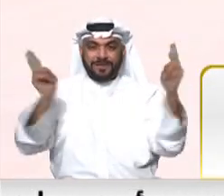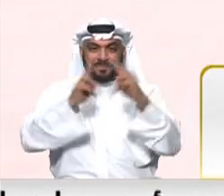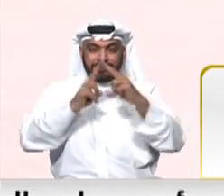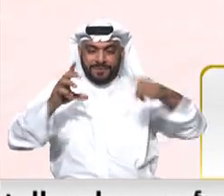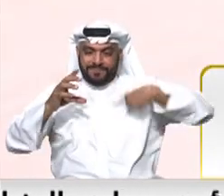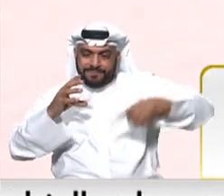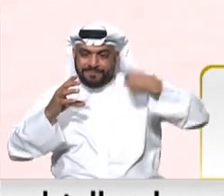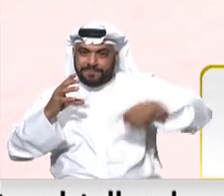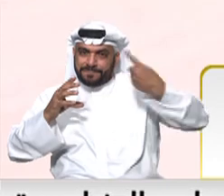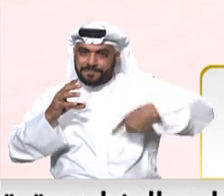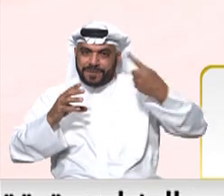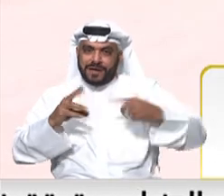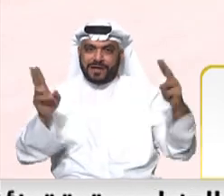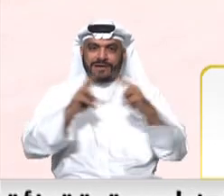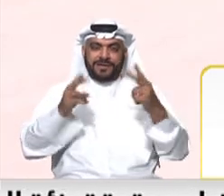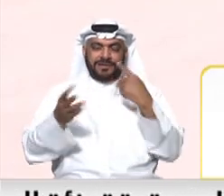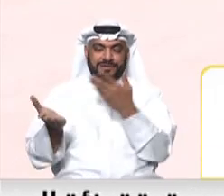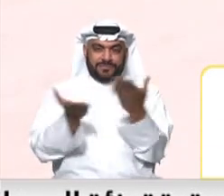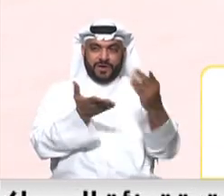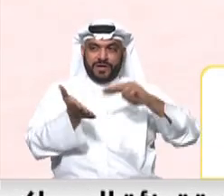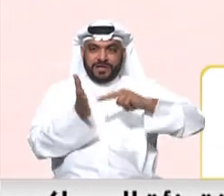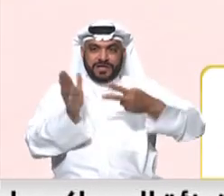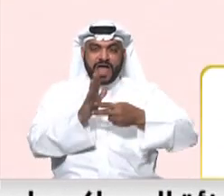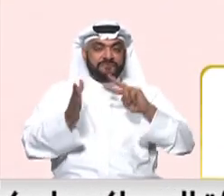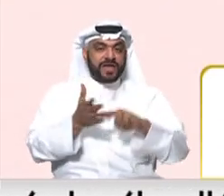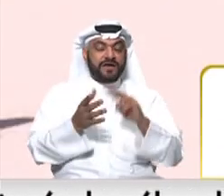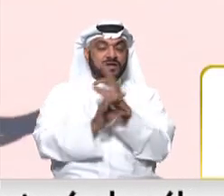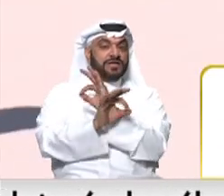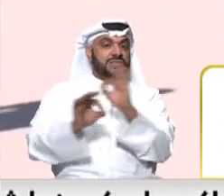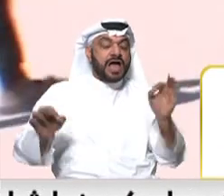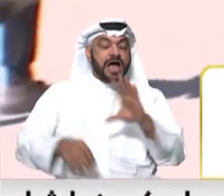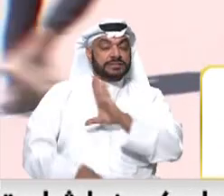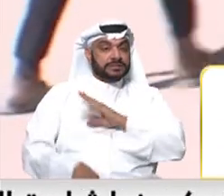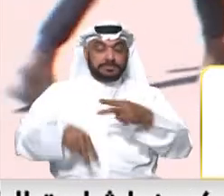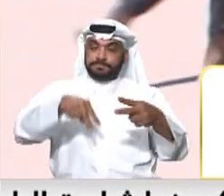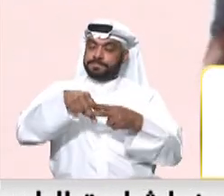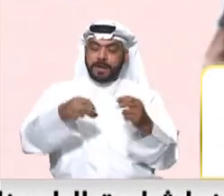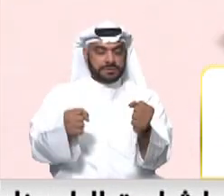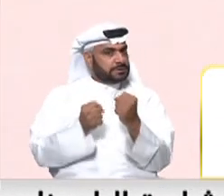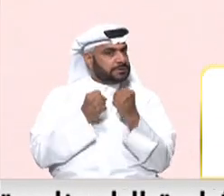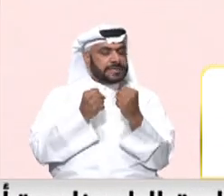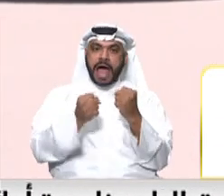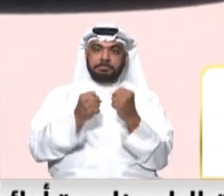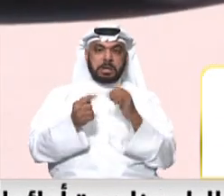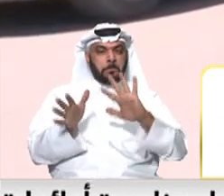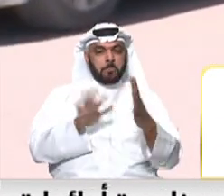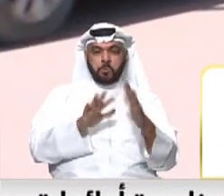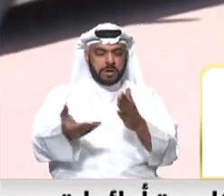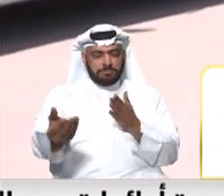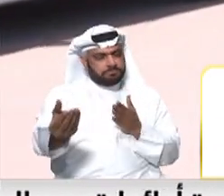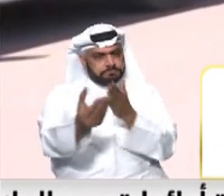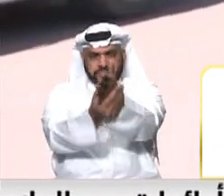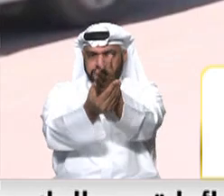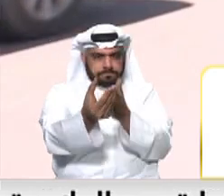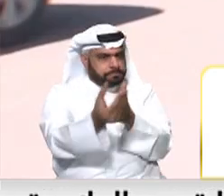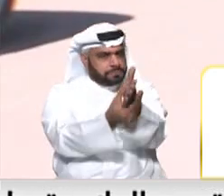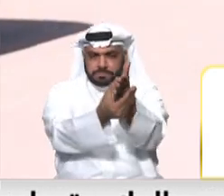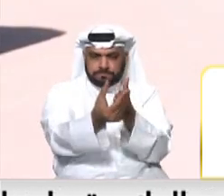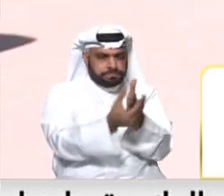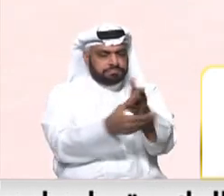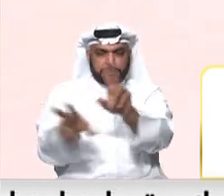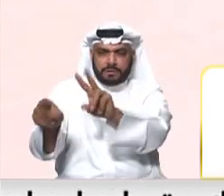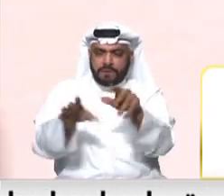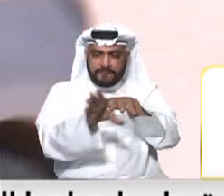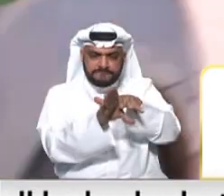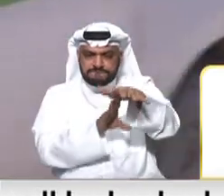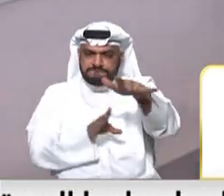الأقل ستبقى في قطاع غزة نهائيا، لأن الجيش الإسرائيلي من المحتمل في أي لحظة أن يدخل أي منطقة يرتكب فيها أي مجزرة كما هو الحال